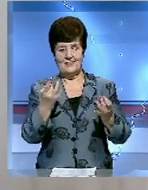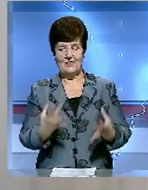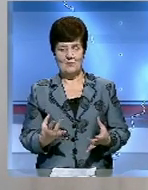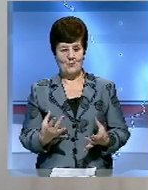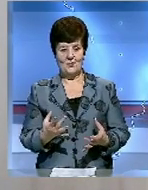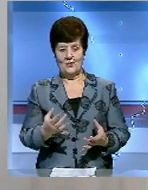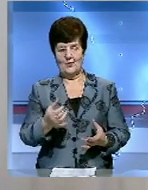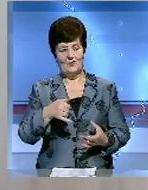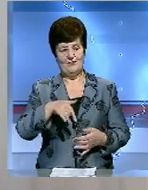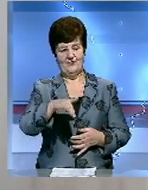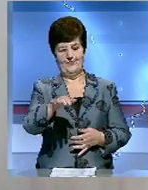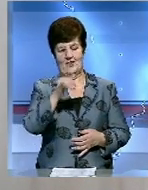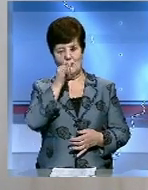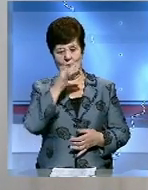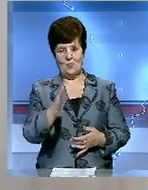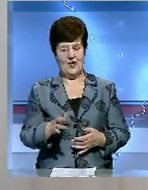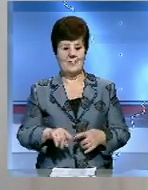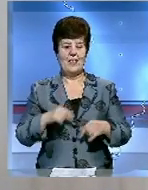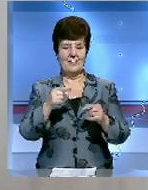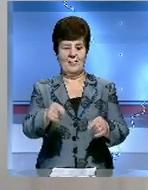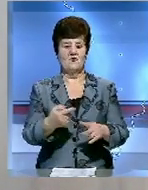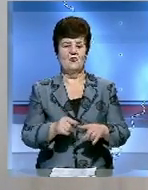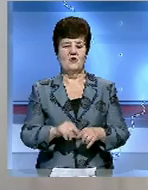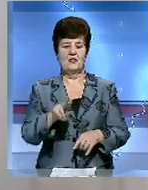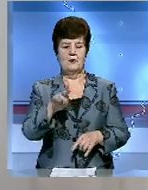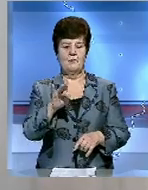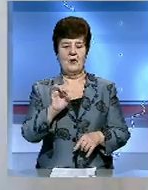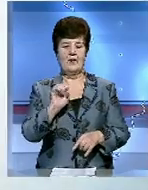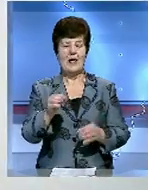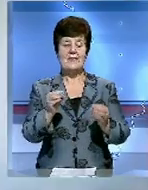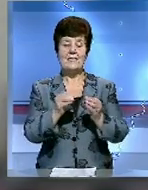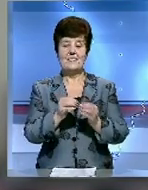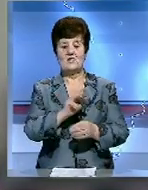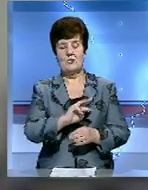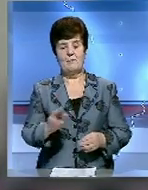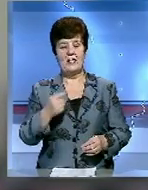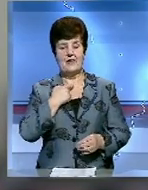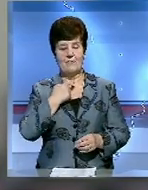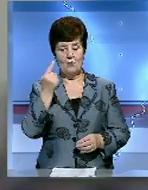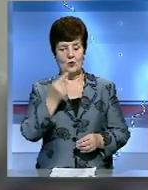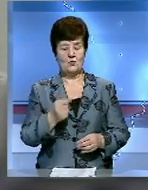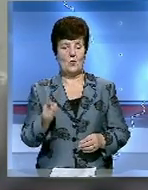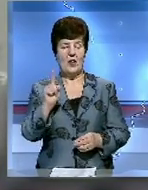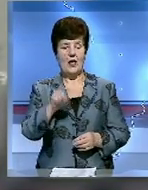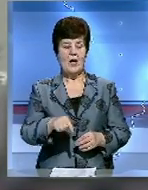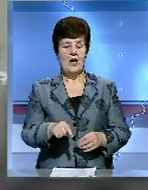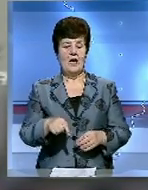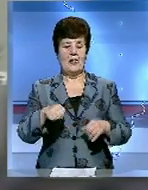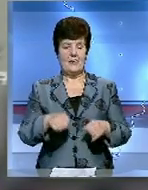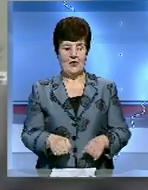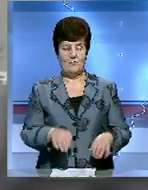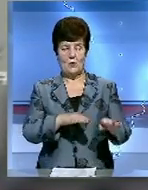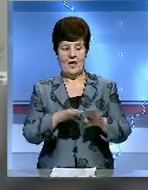meargă înainte, nu poate trece acest prag de 10.000 de voturi. Codul electoral garantează drepturi egale de a